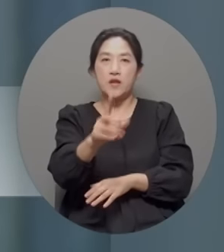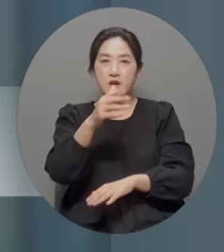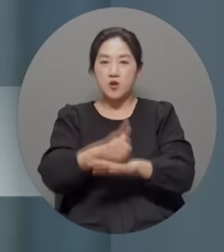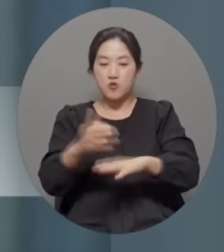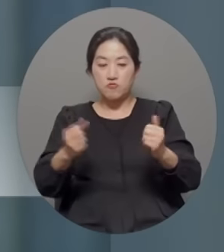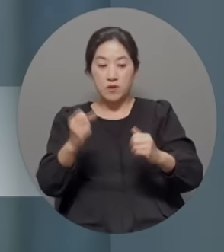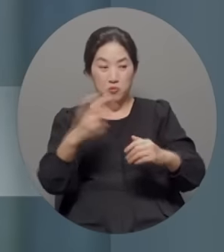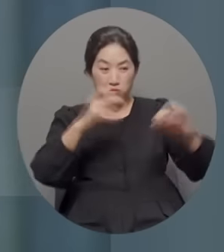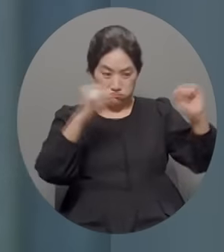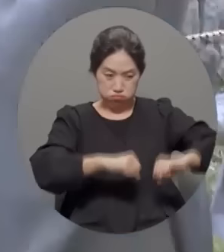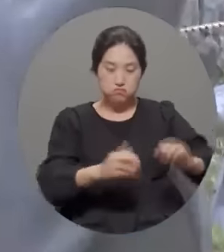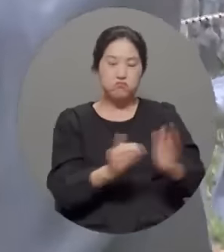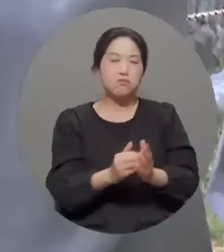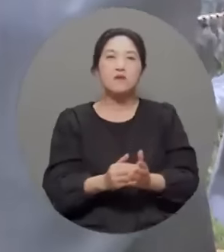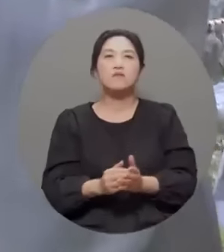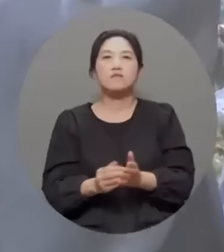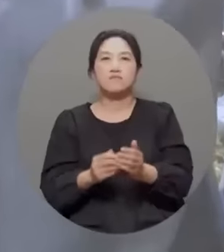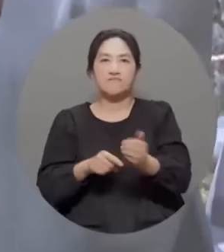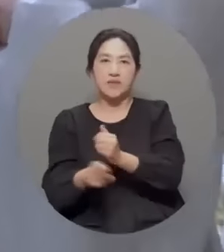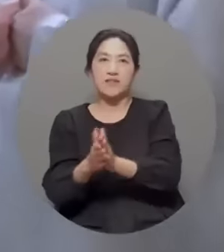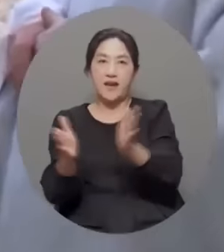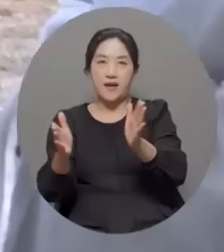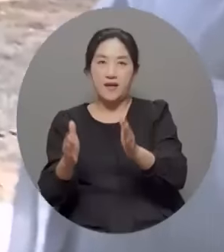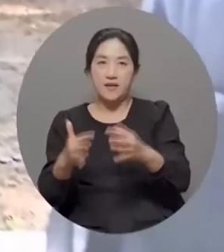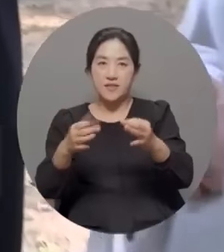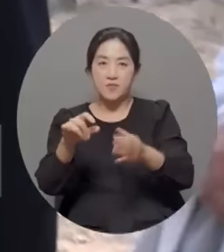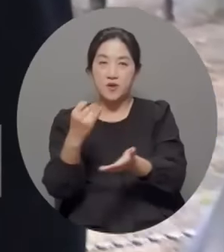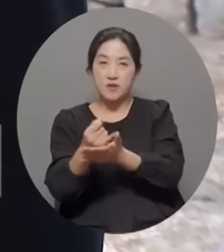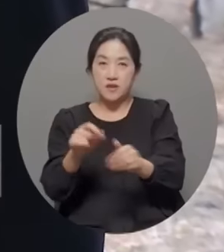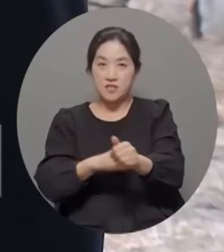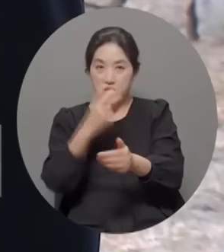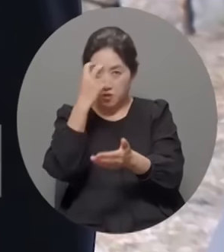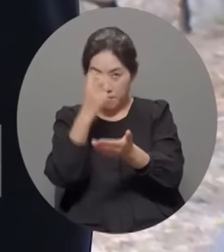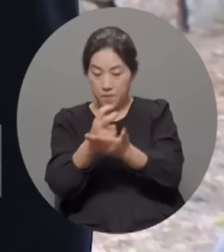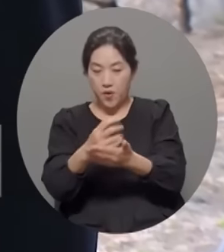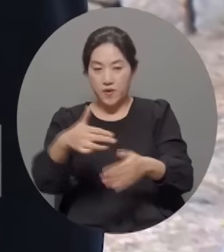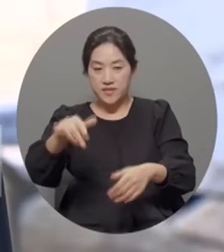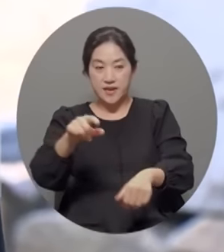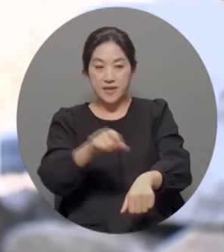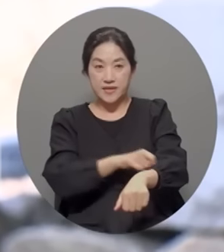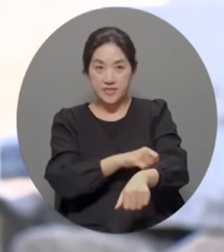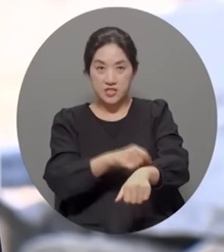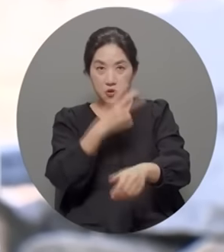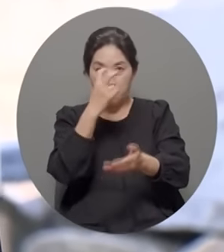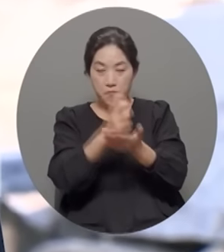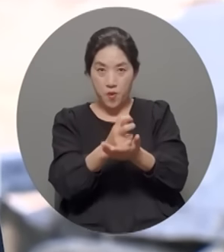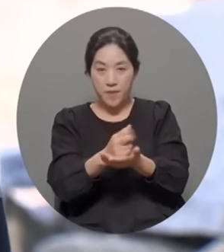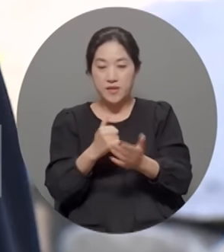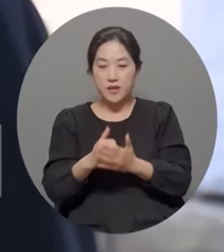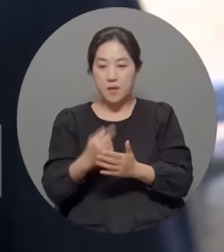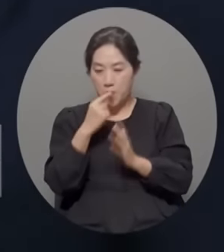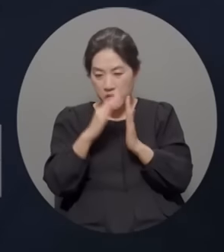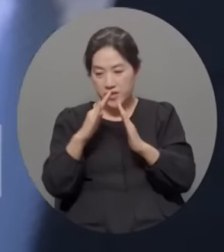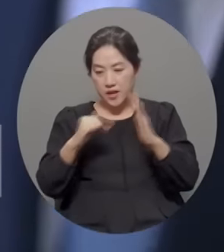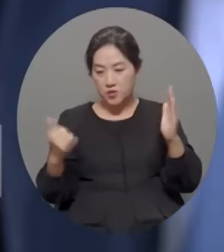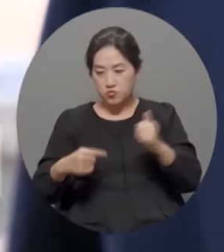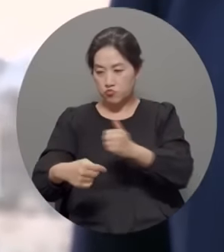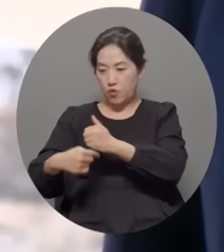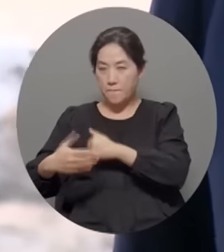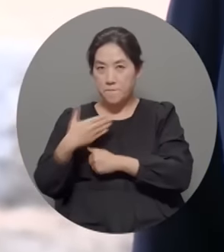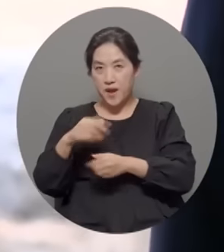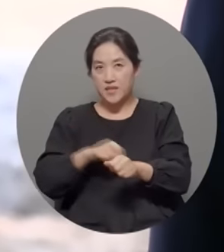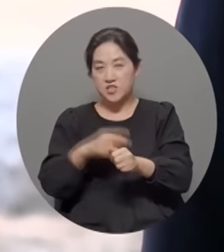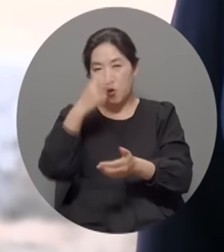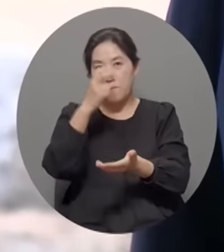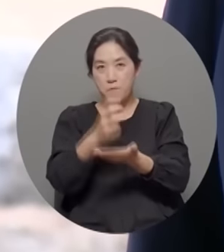재의결로 통과됐습니다. 김건희 여사 특검법이나 최상병 특검법 등 본인이나 가족이 수사 대상이 될 수 있는